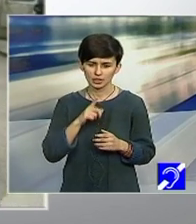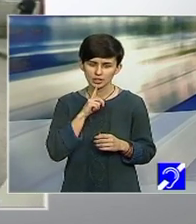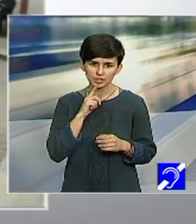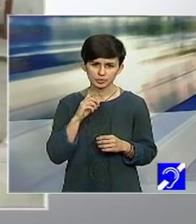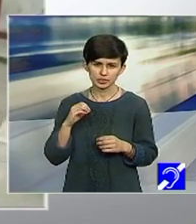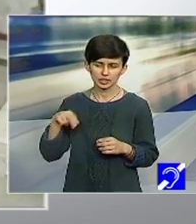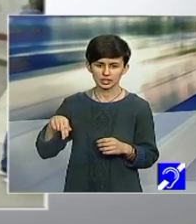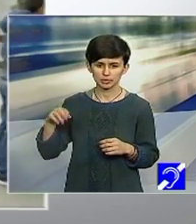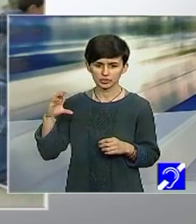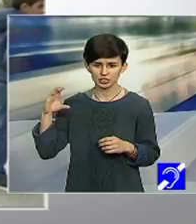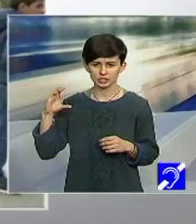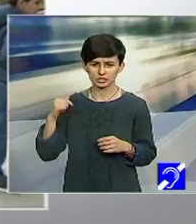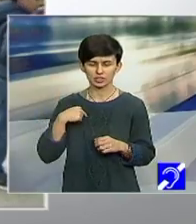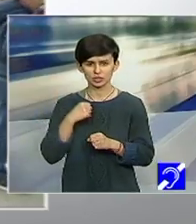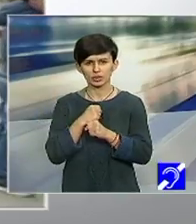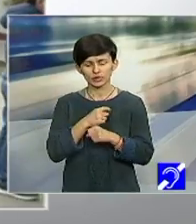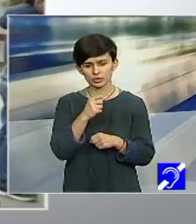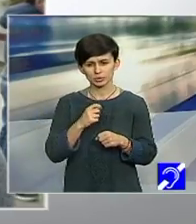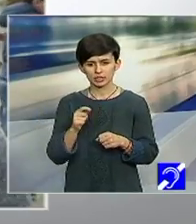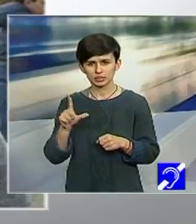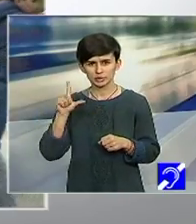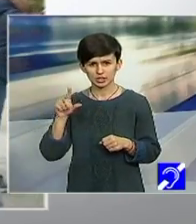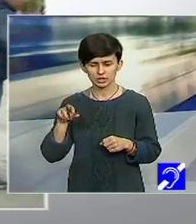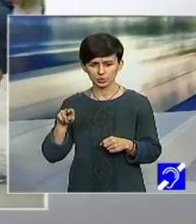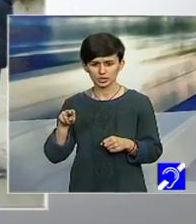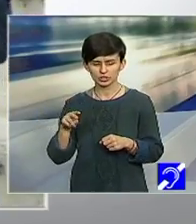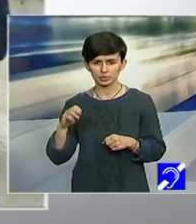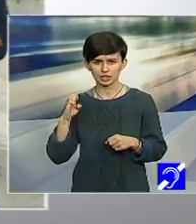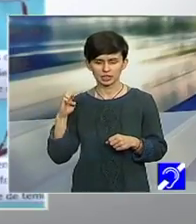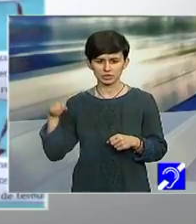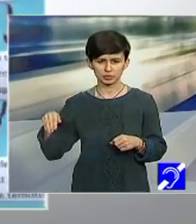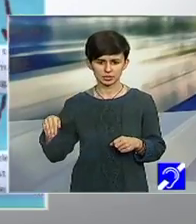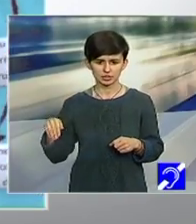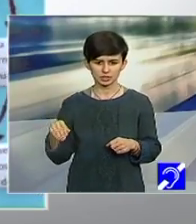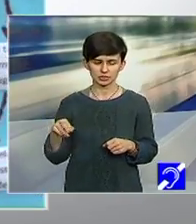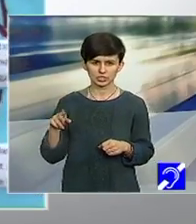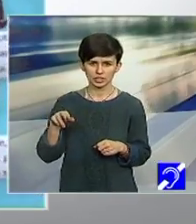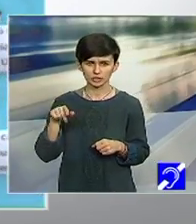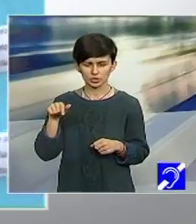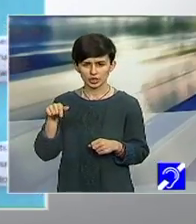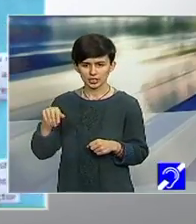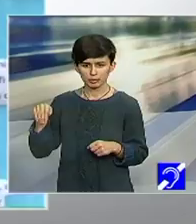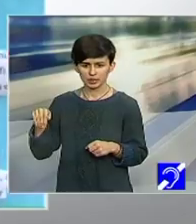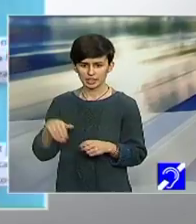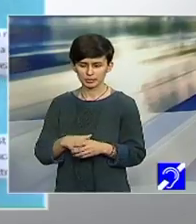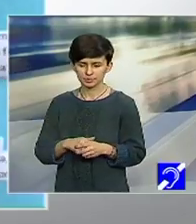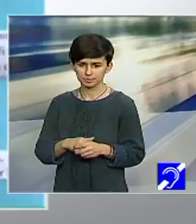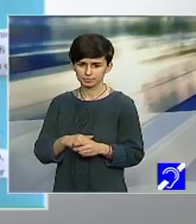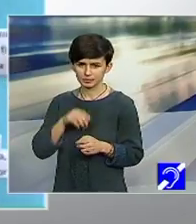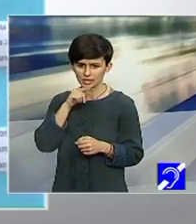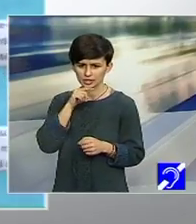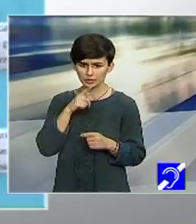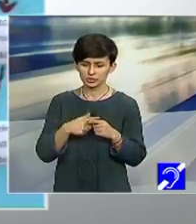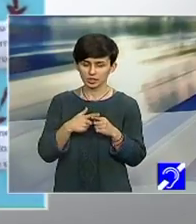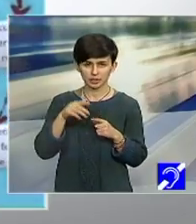Cristina și am făcut despre două gemene, Eva Mozeș și sora ei, Geamănă Miriam. De unde ai luat